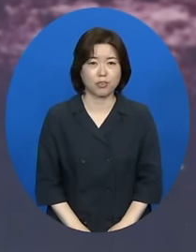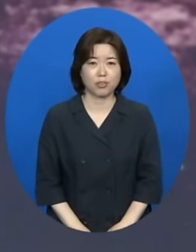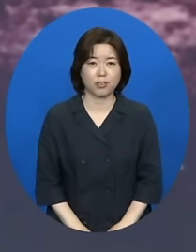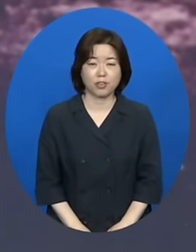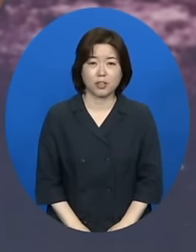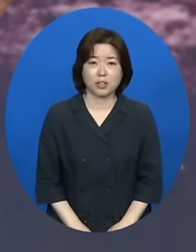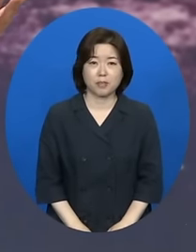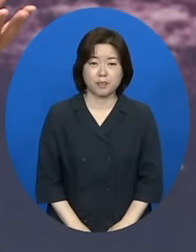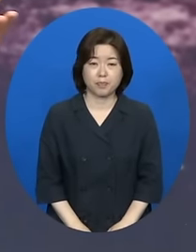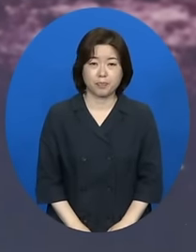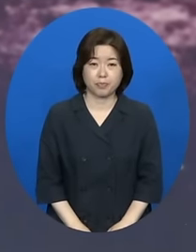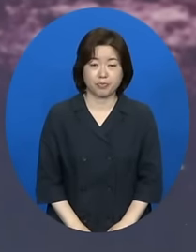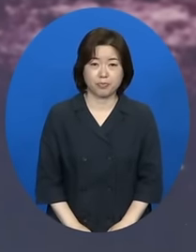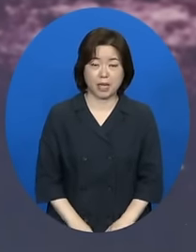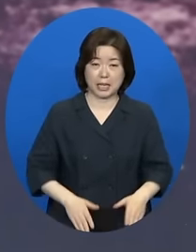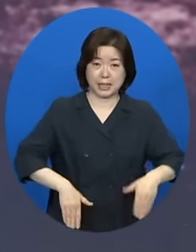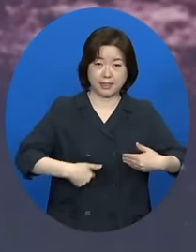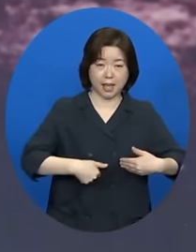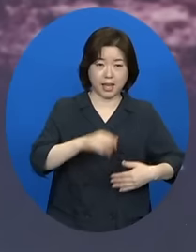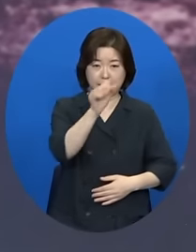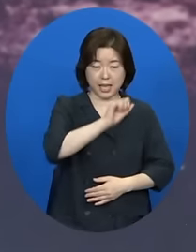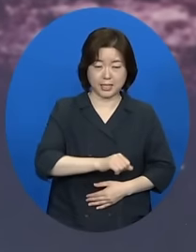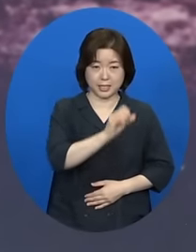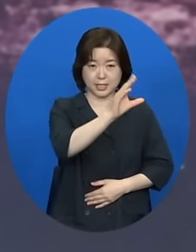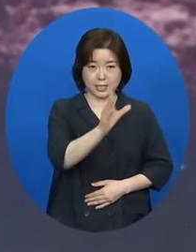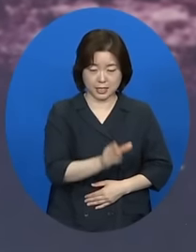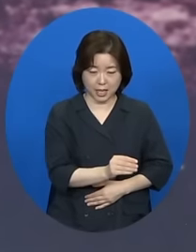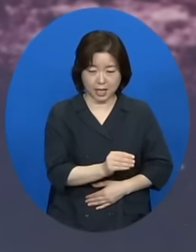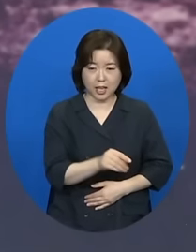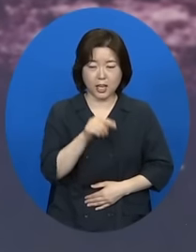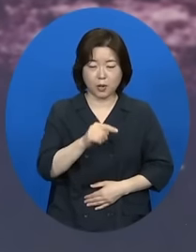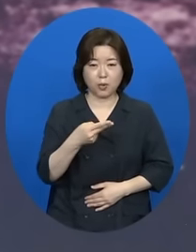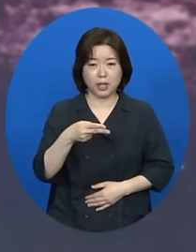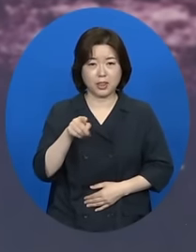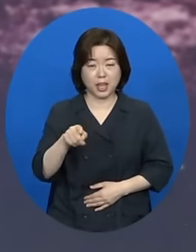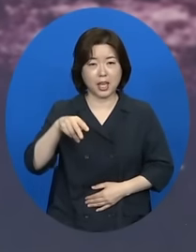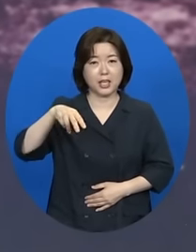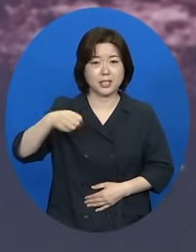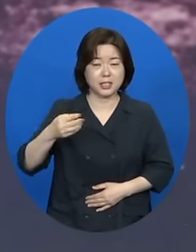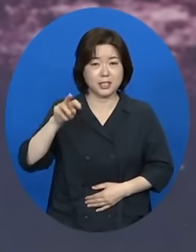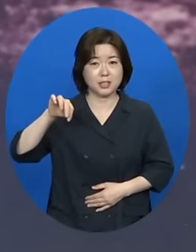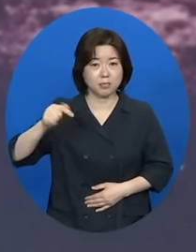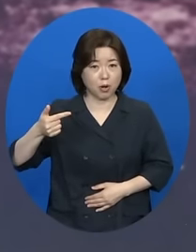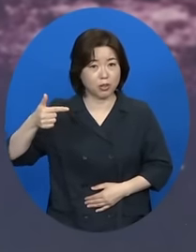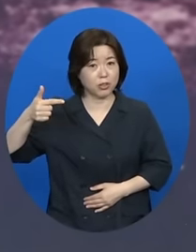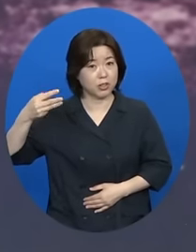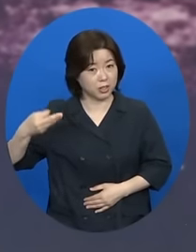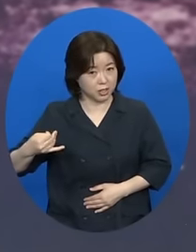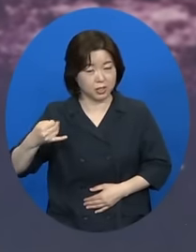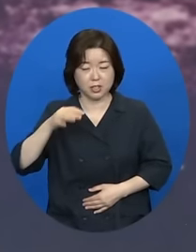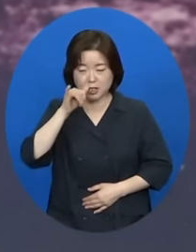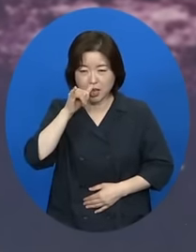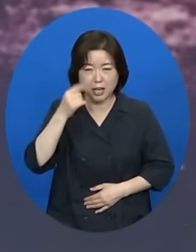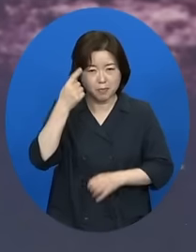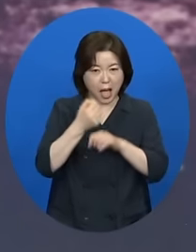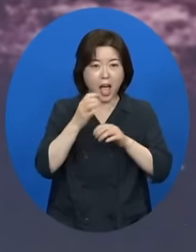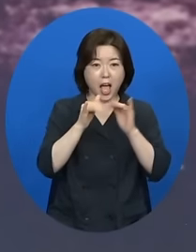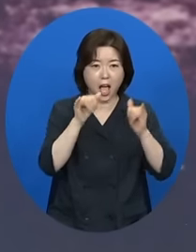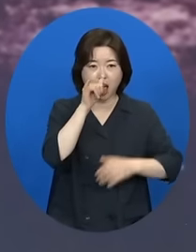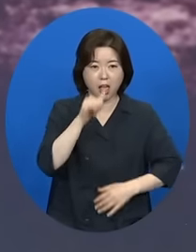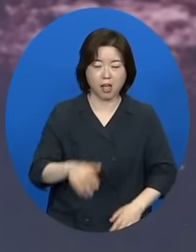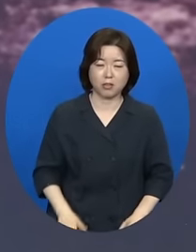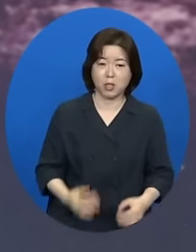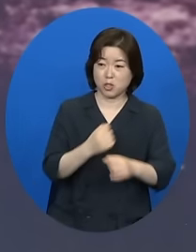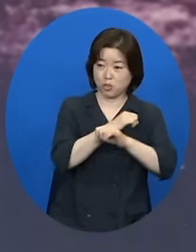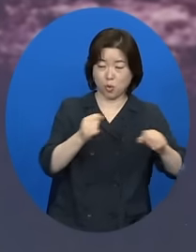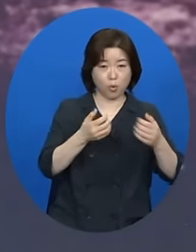여러분, 남아공에 데스몬드 투투라고 하는 주교가 계셨어요. 용서하지 않으면 우리가 학대자의 노예가 됩니다. 이런